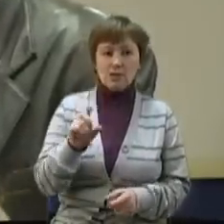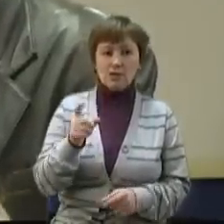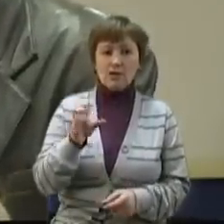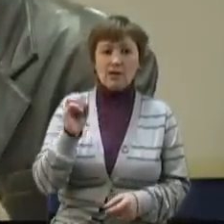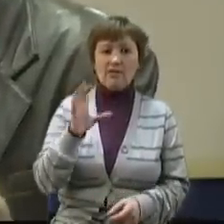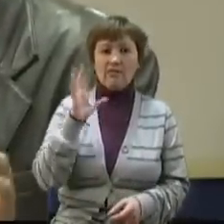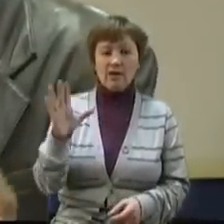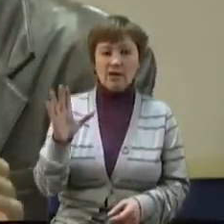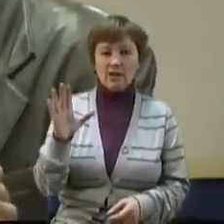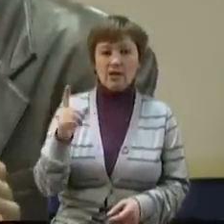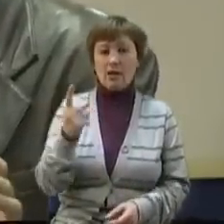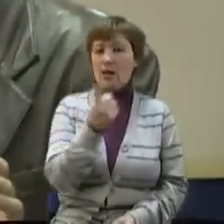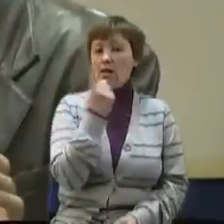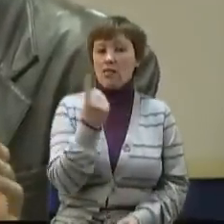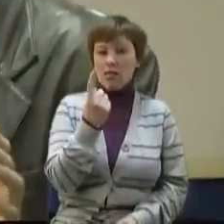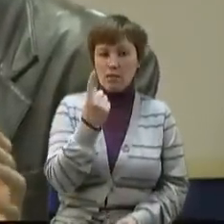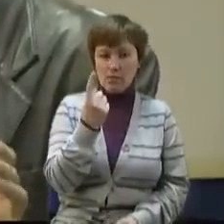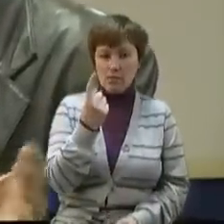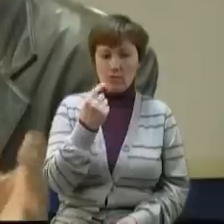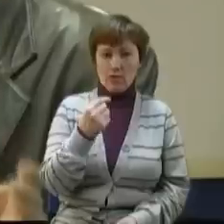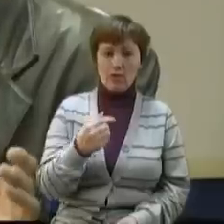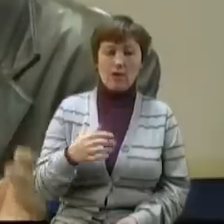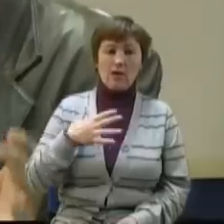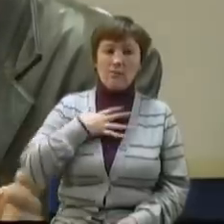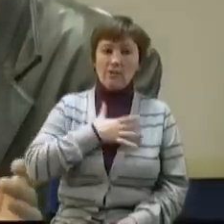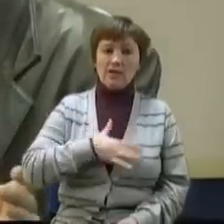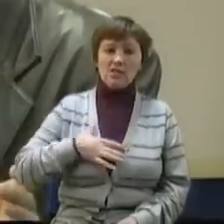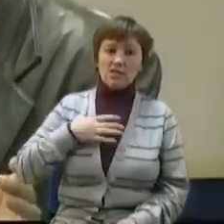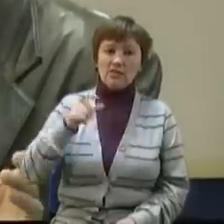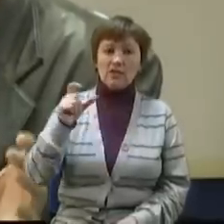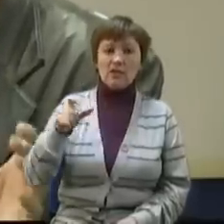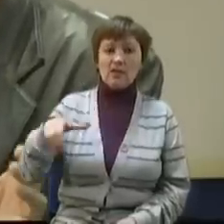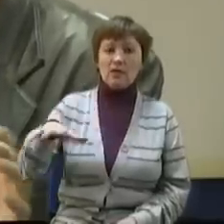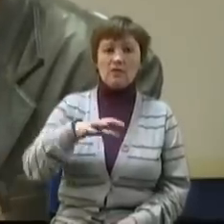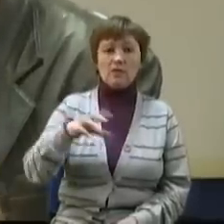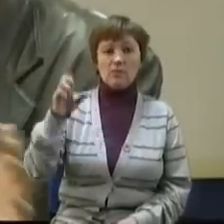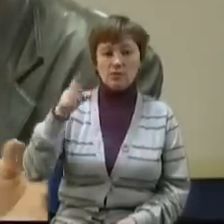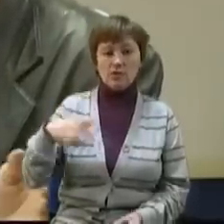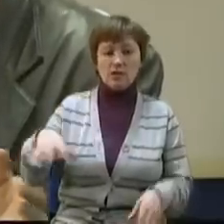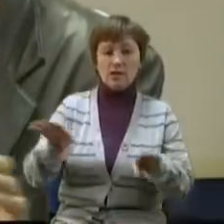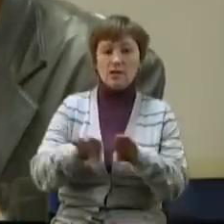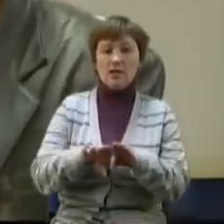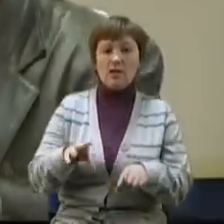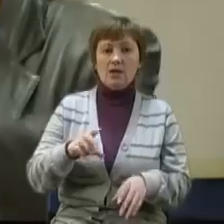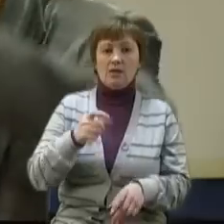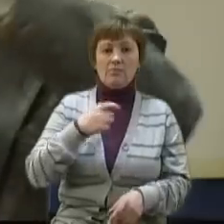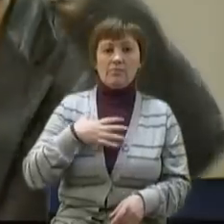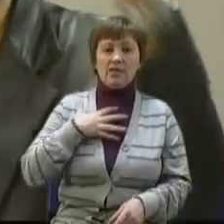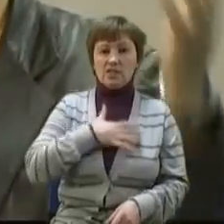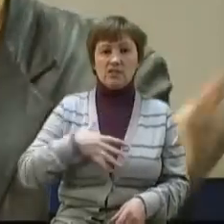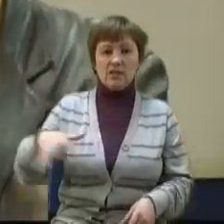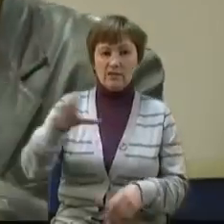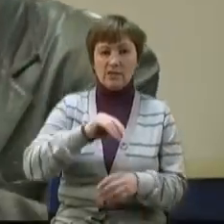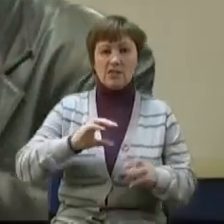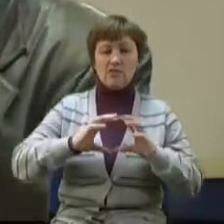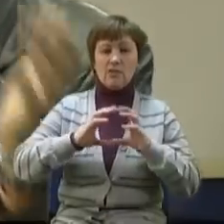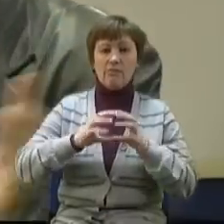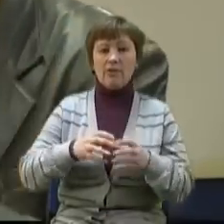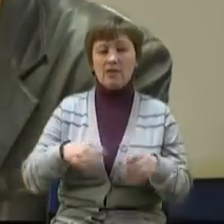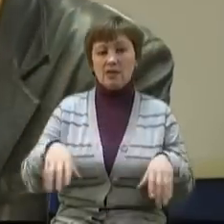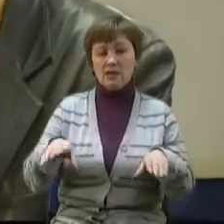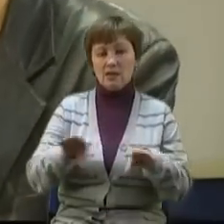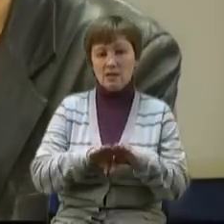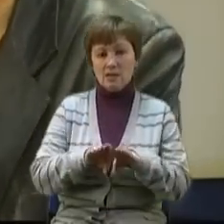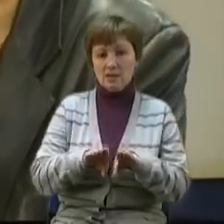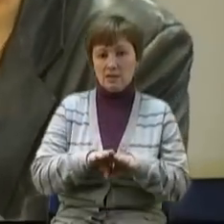Евангелие, оно одно, и переживание народа Божьего, как и переживание всего этого мира, оно как бы в одном